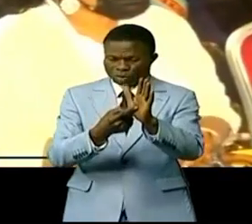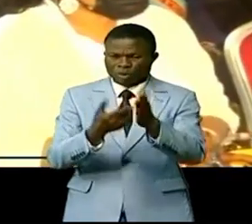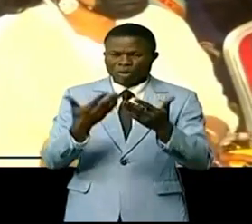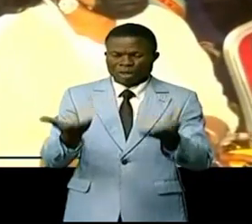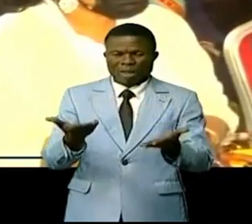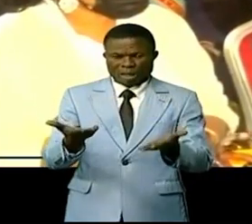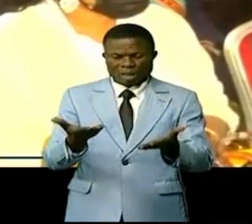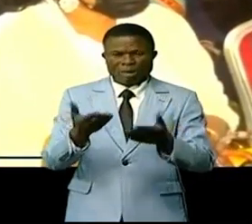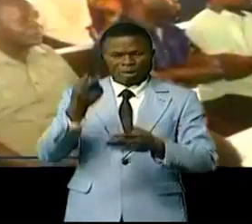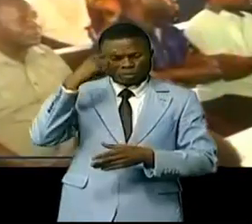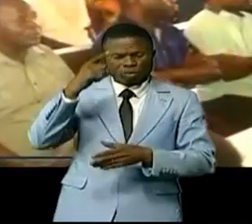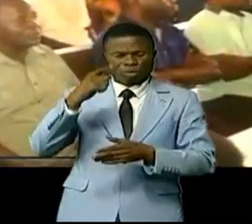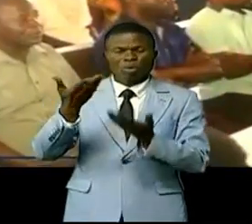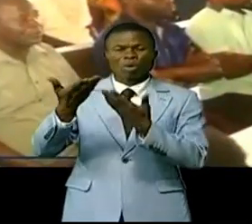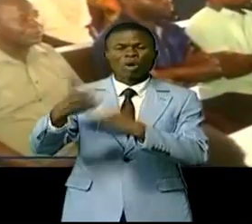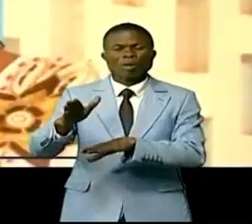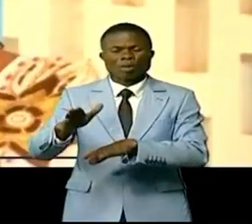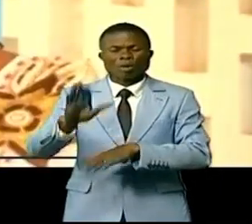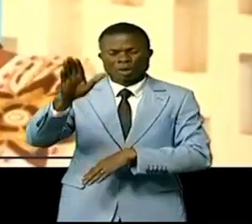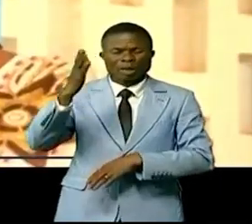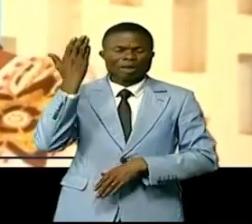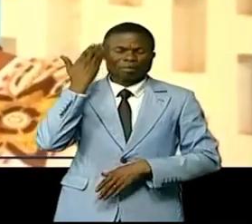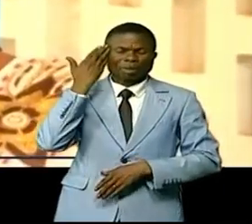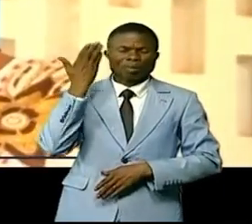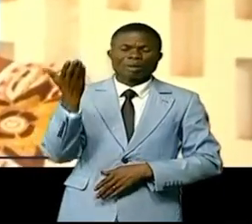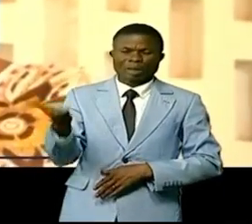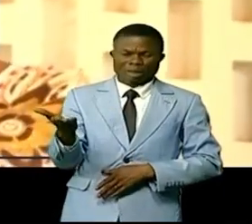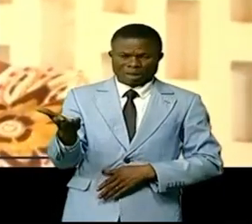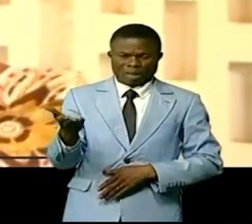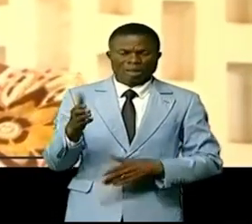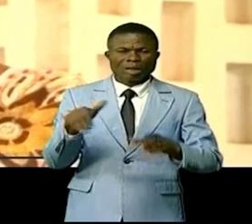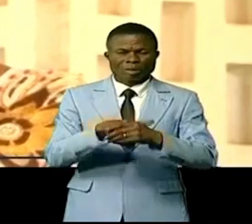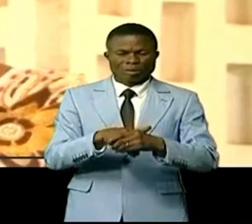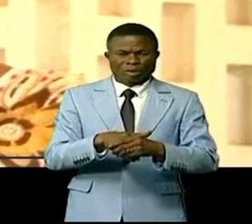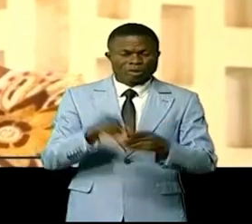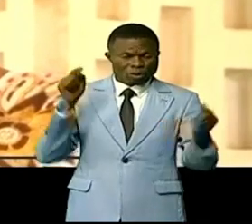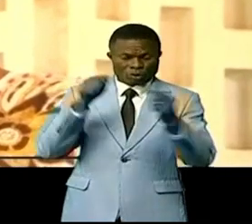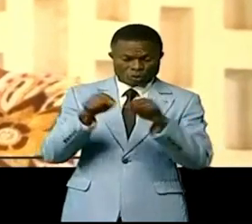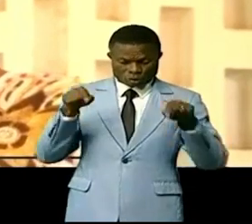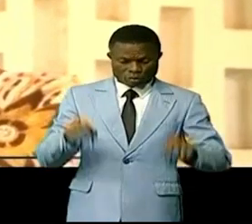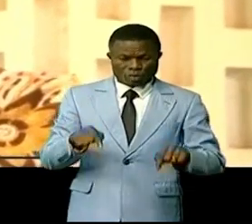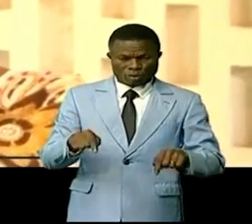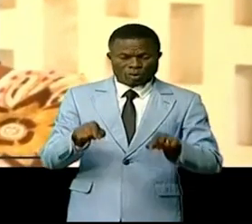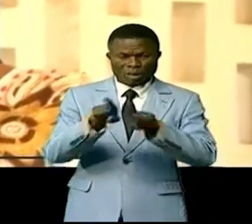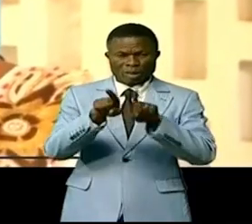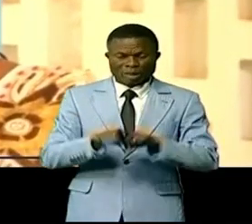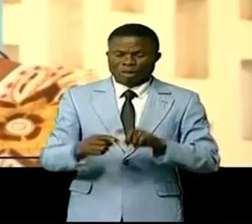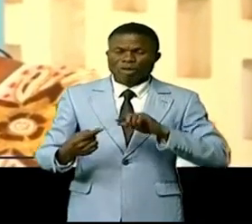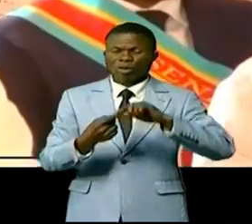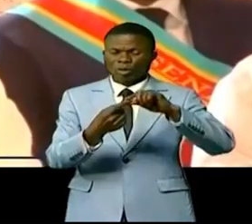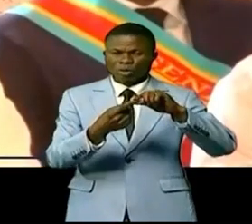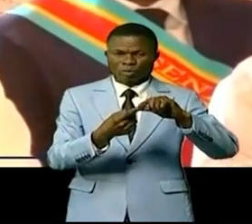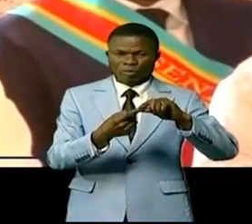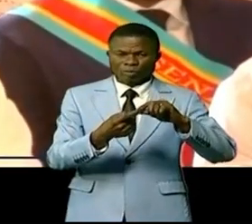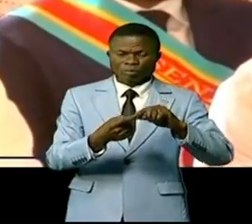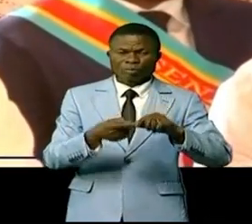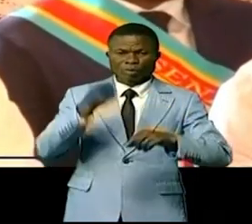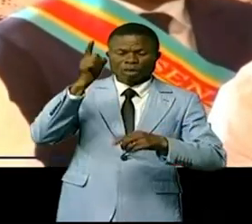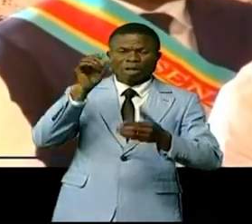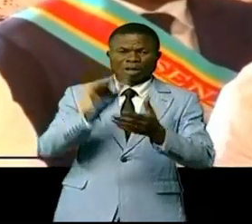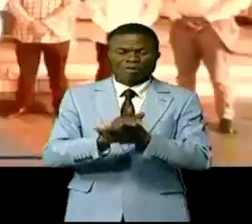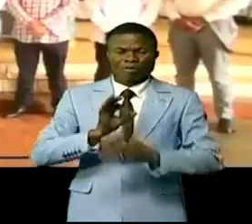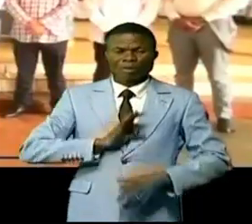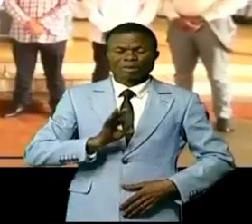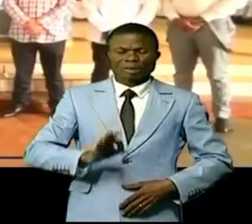de manifester depuis la disparition inopinée de son défunt mari jusqu'à ce jour et de façon particulière à la première dame de